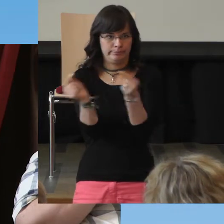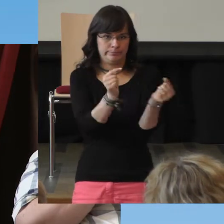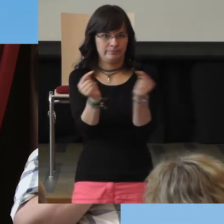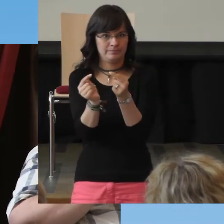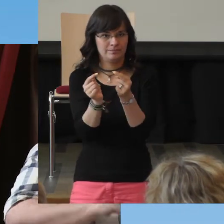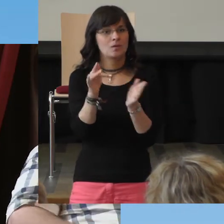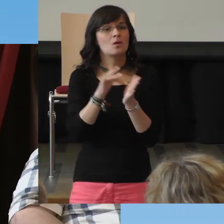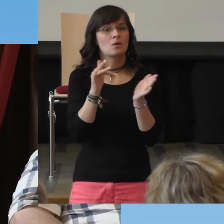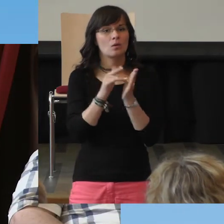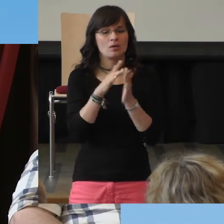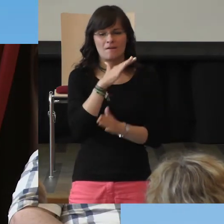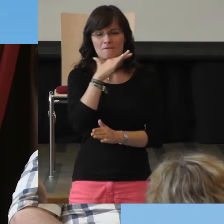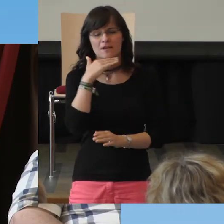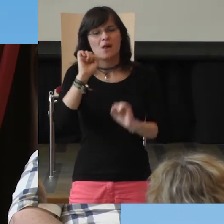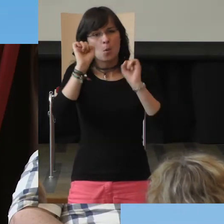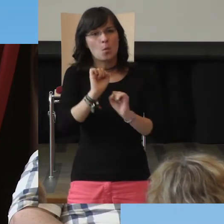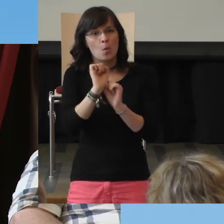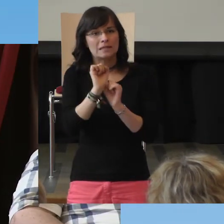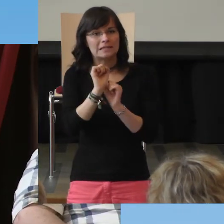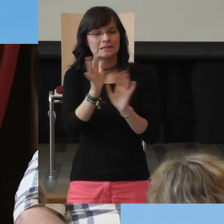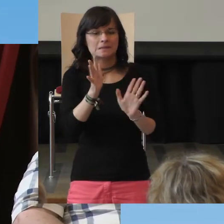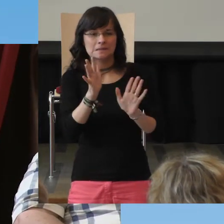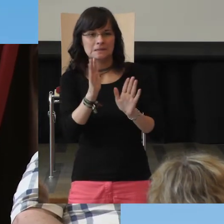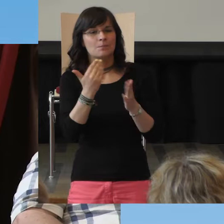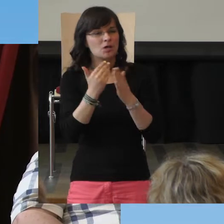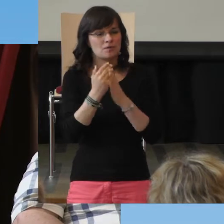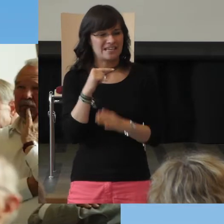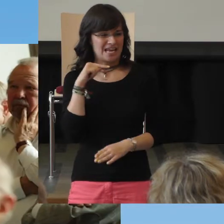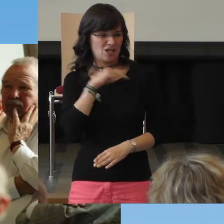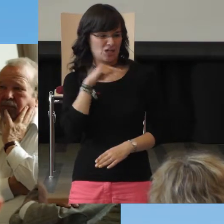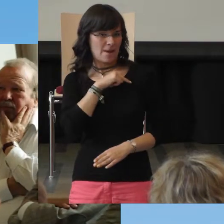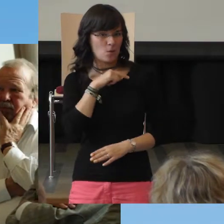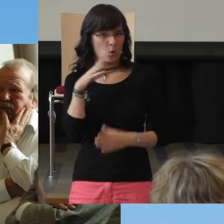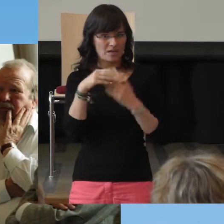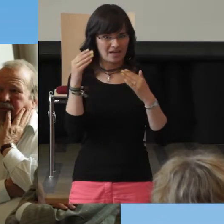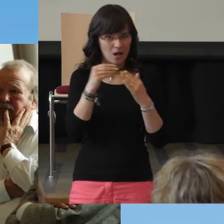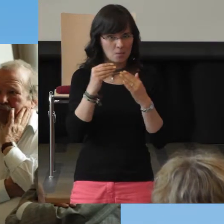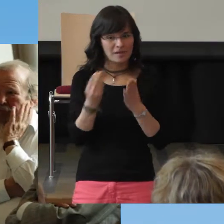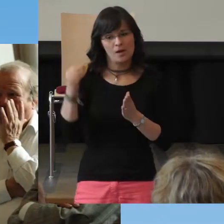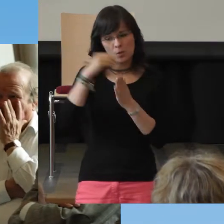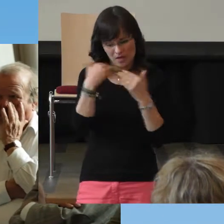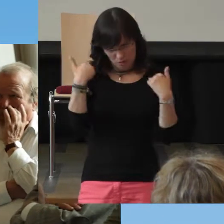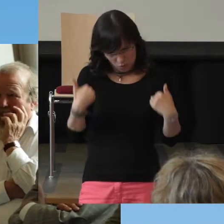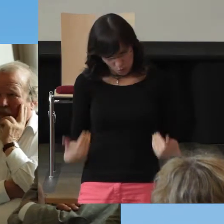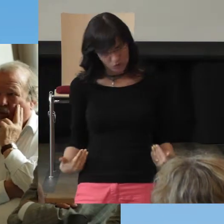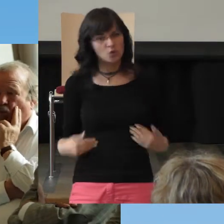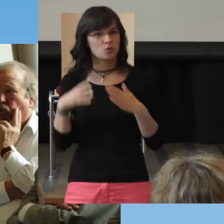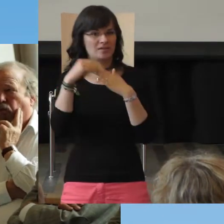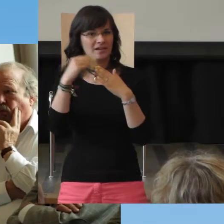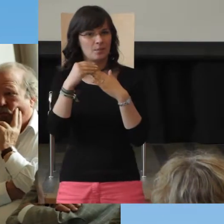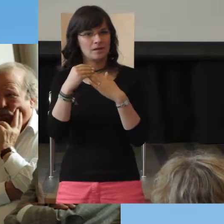Kontraindikation besteht in Eis Anwendungen nach ganz bestimmten Gabe von